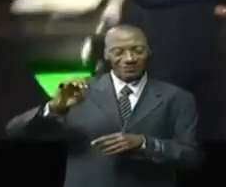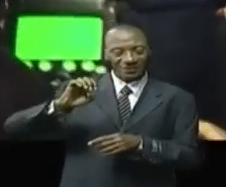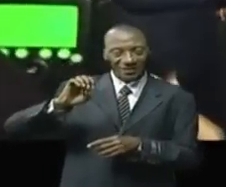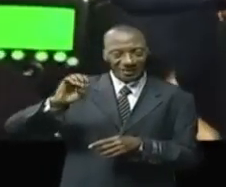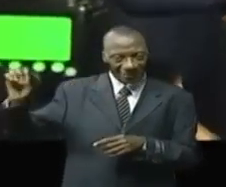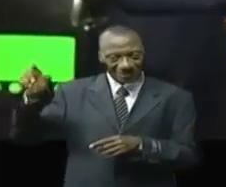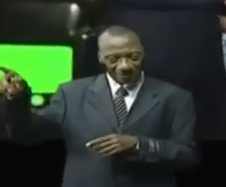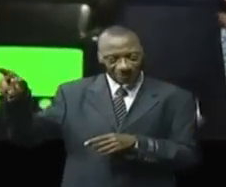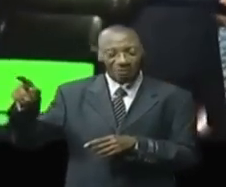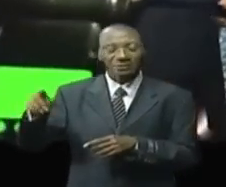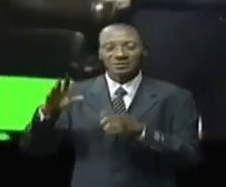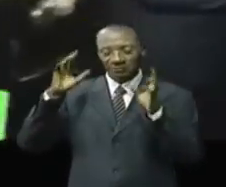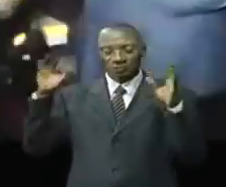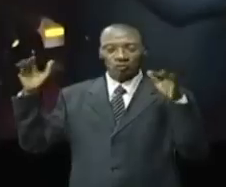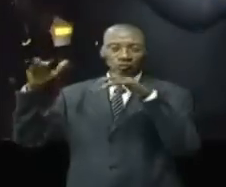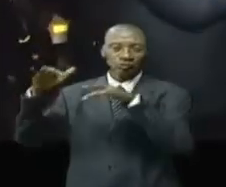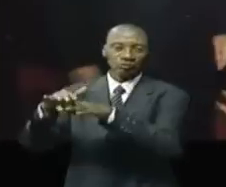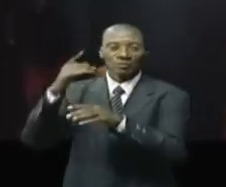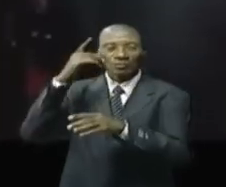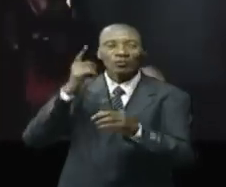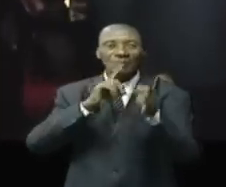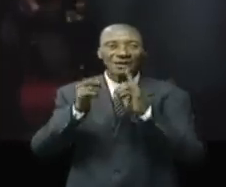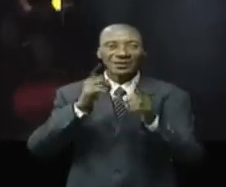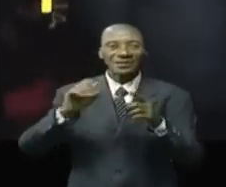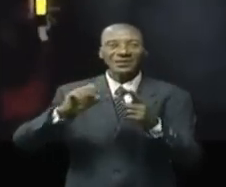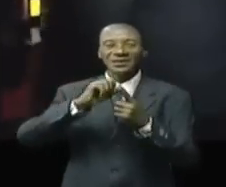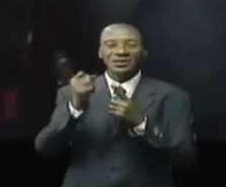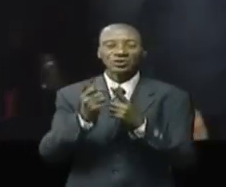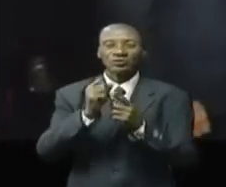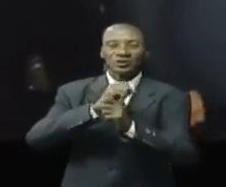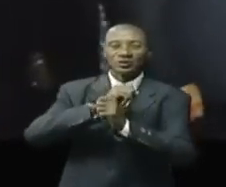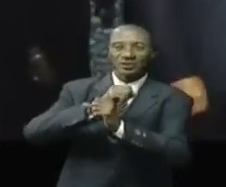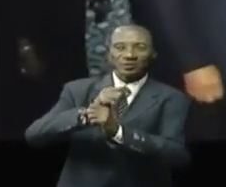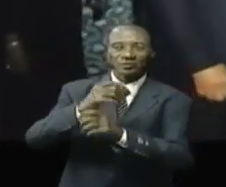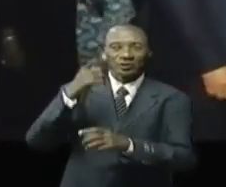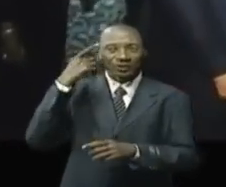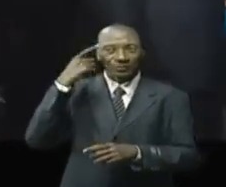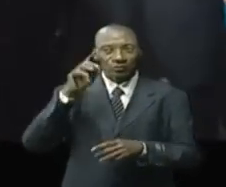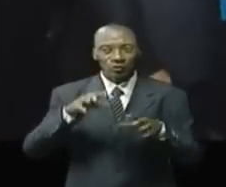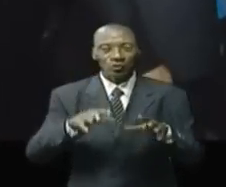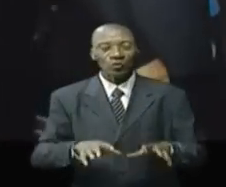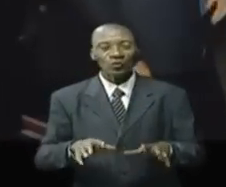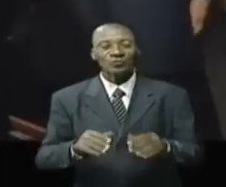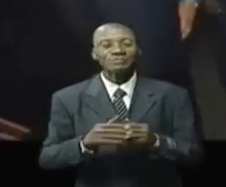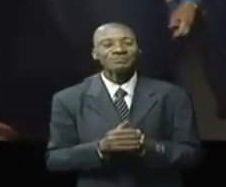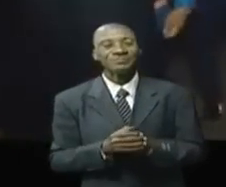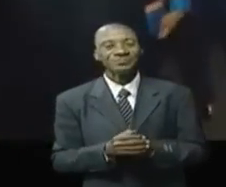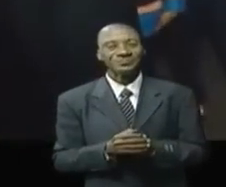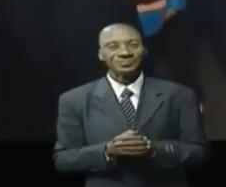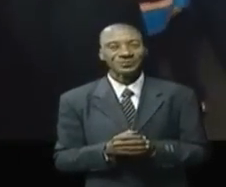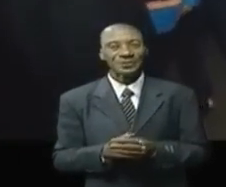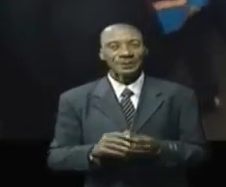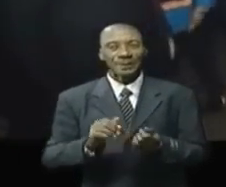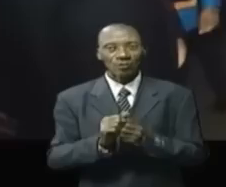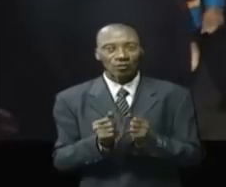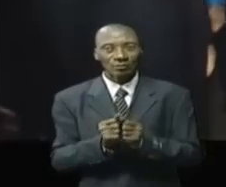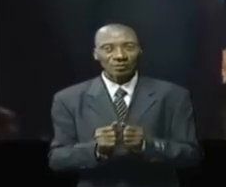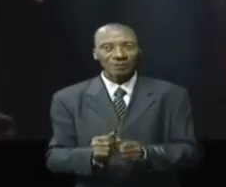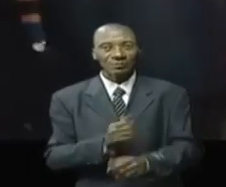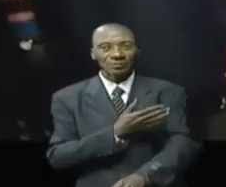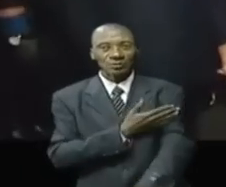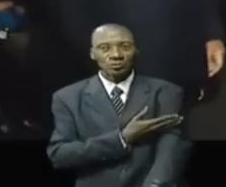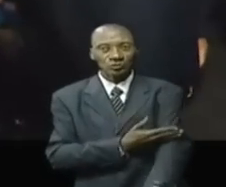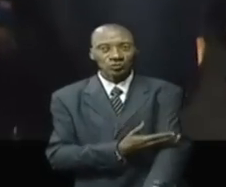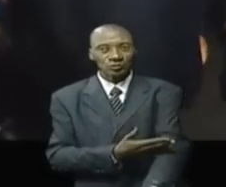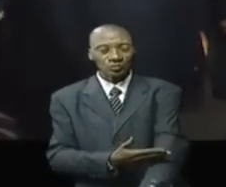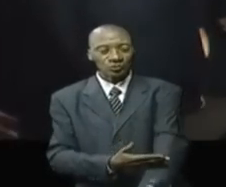situation sécuritaire à l'est de la République démocratique du Congo. La dégradation de la situation au Nord Kivu à la